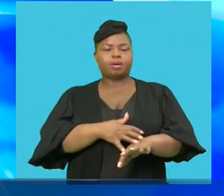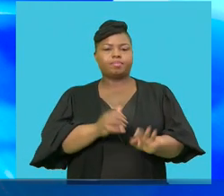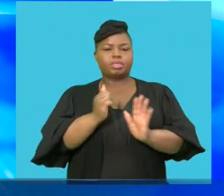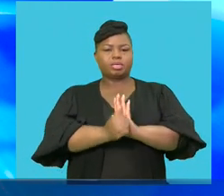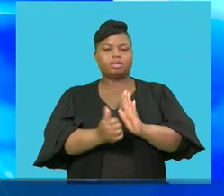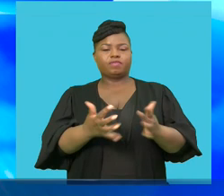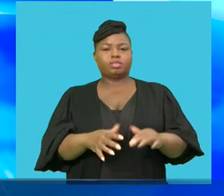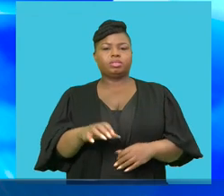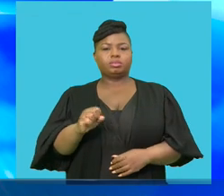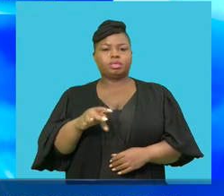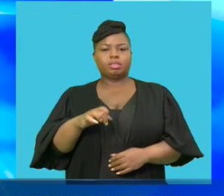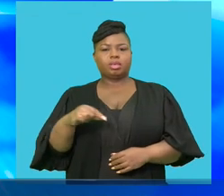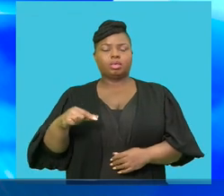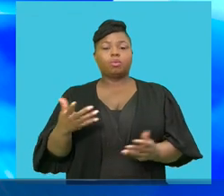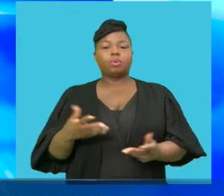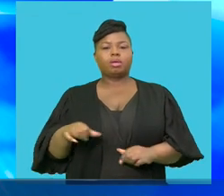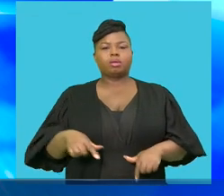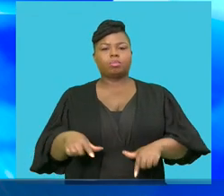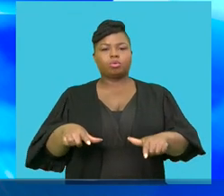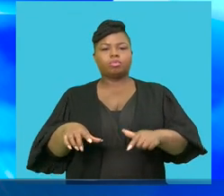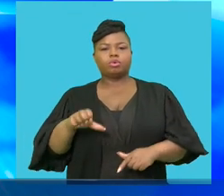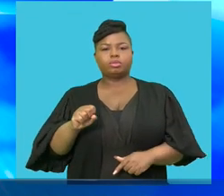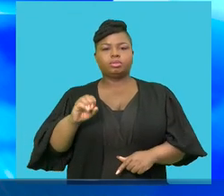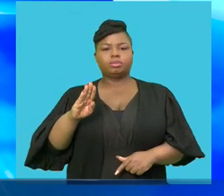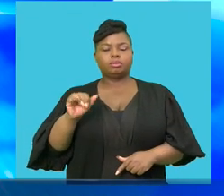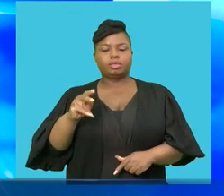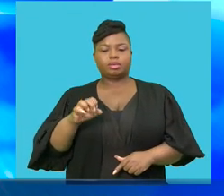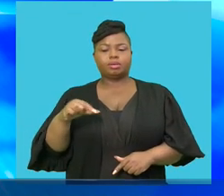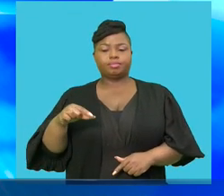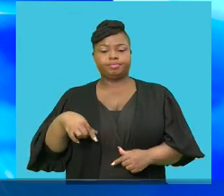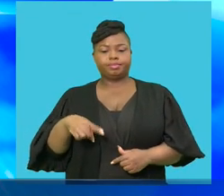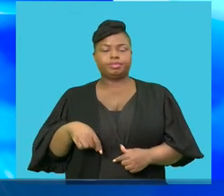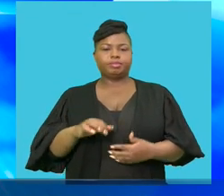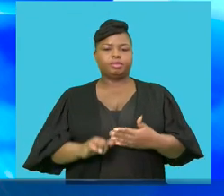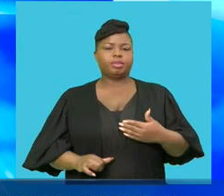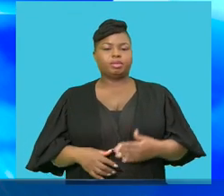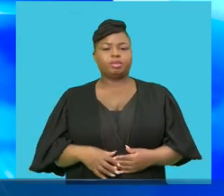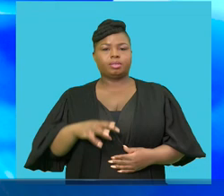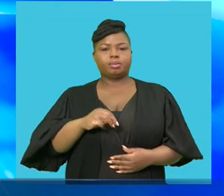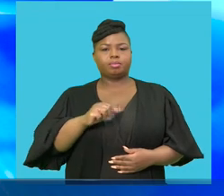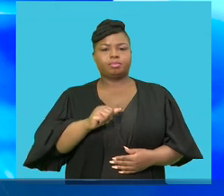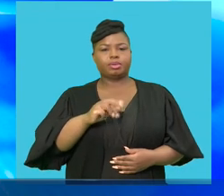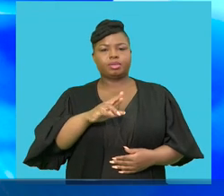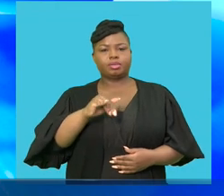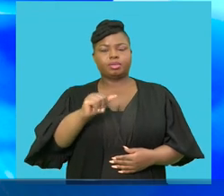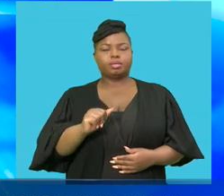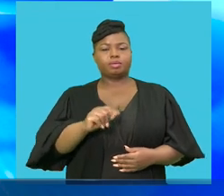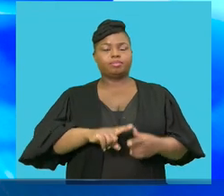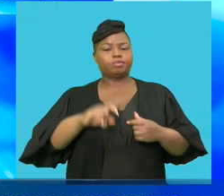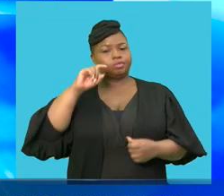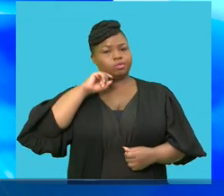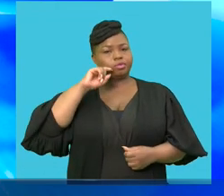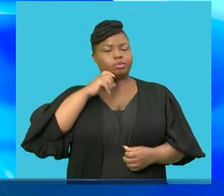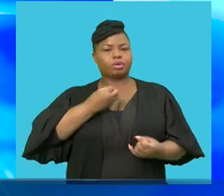-s-s bayeni nga pande kwa temo wengi elipopo mtzus Boomel alini strange linyanga kishola kubu maria ma reperto onye minaka amba shuma